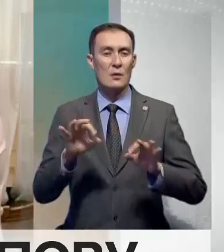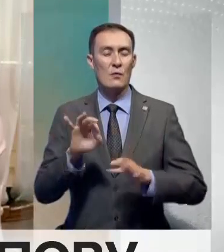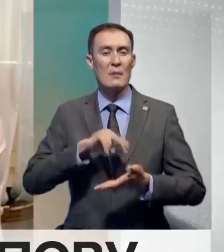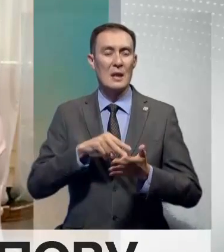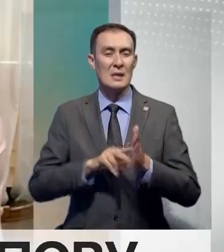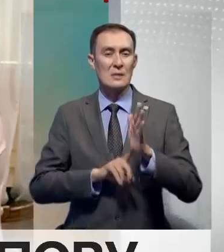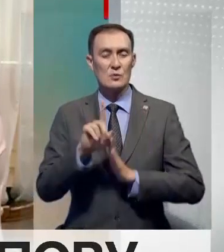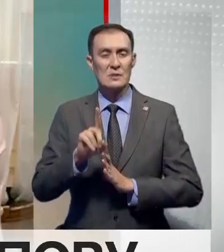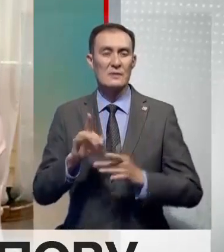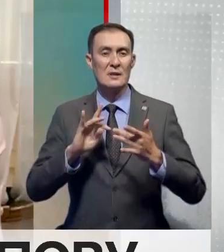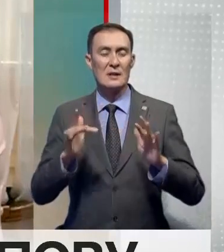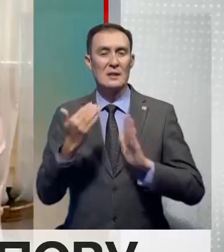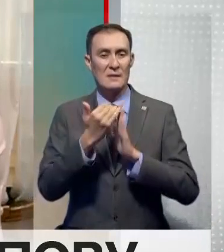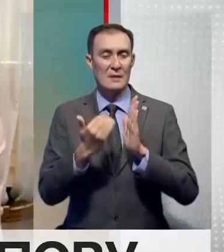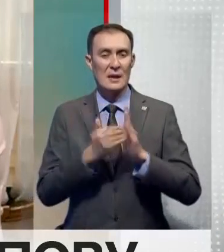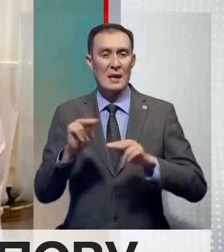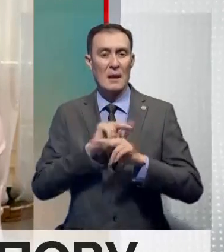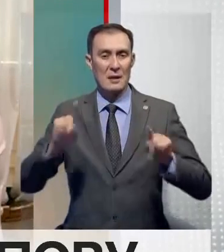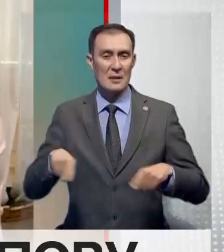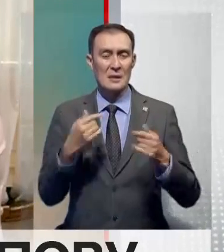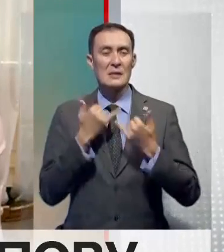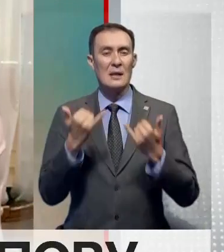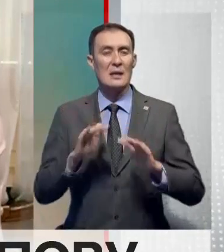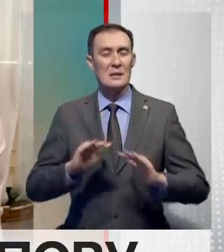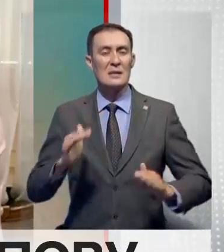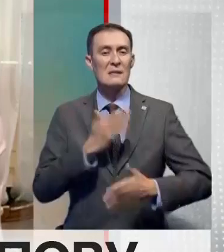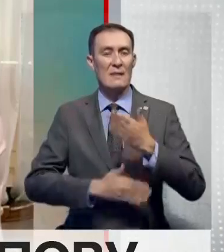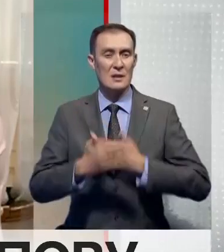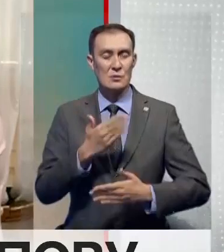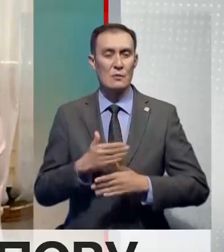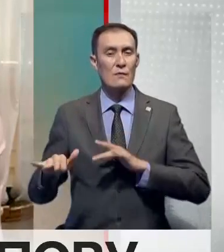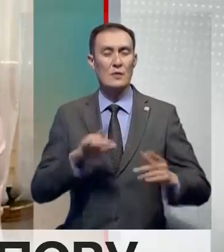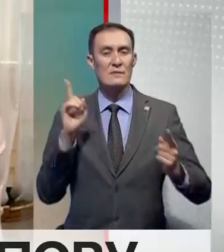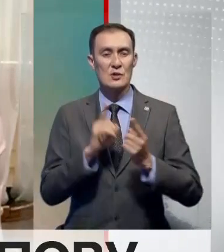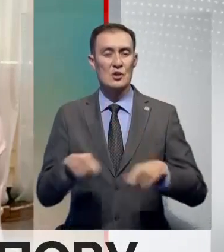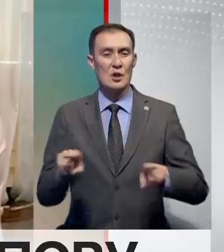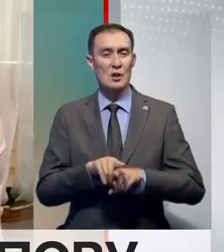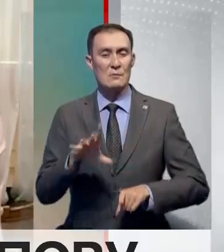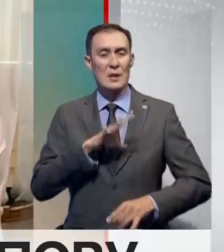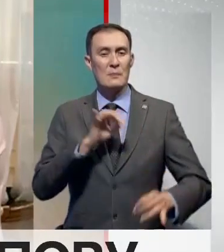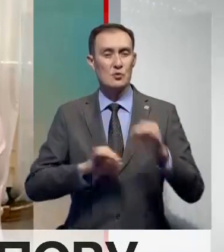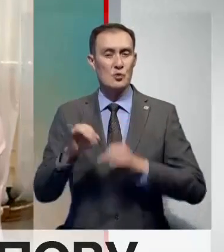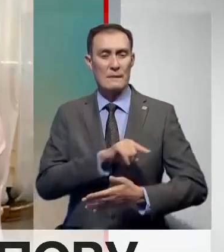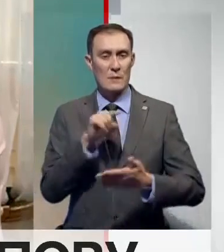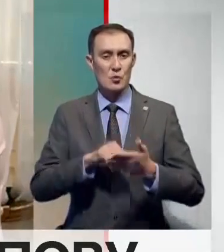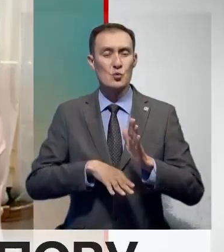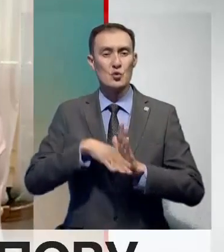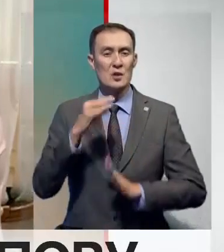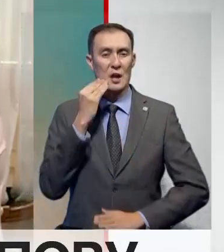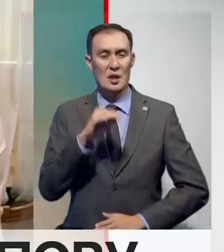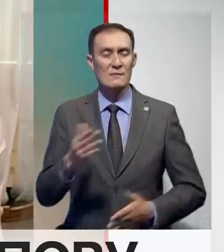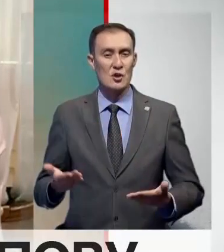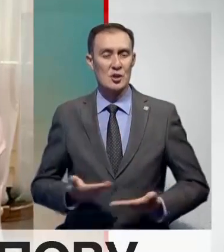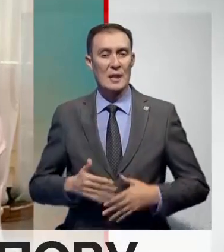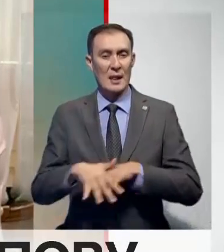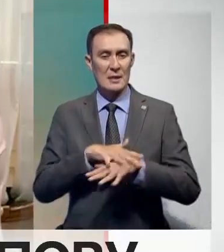планах запустить цифровой дневник реабилитации для детей с инвалидностью. В ходе встречи также были обсуждены вопросы улучшения качества